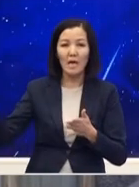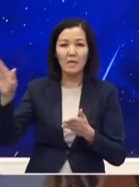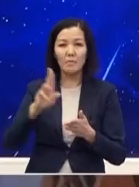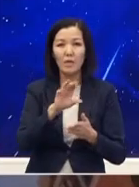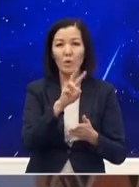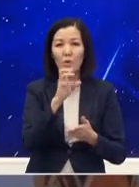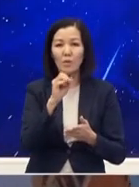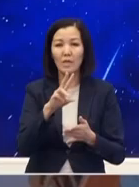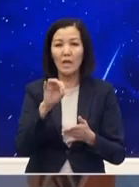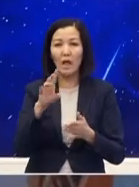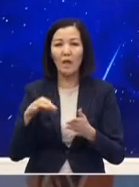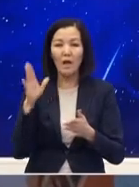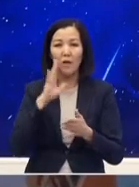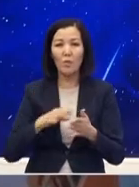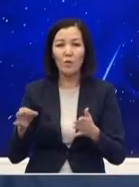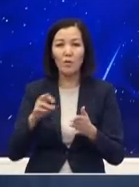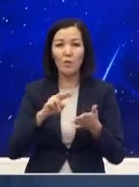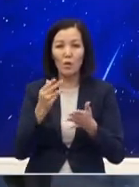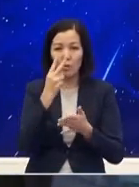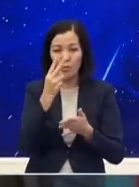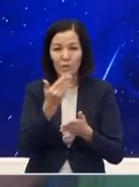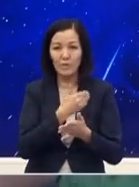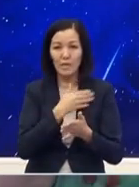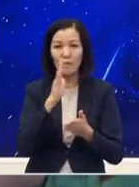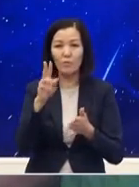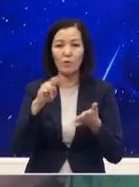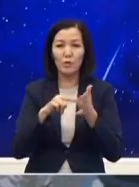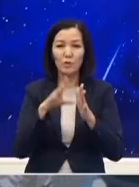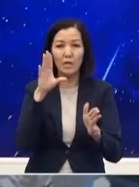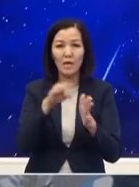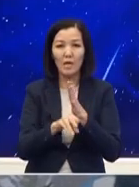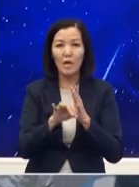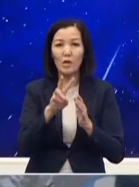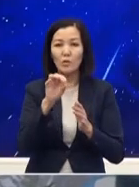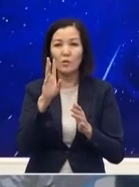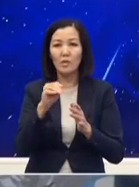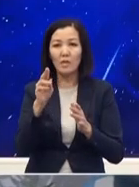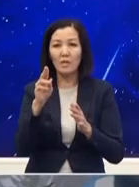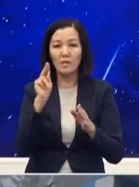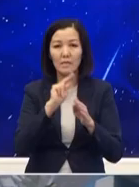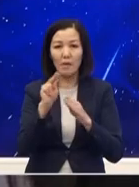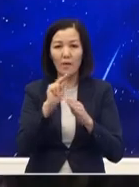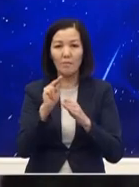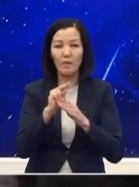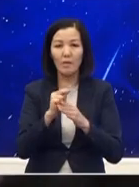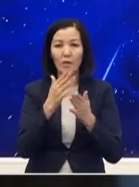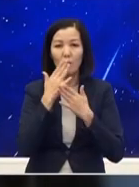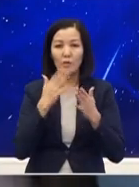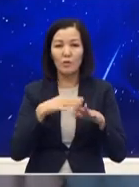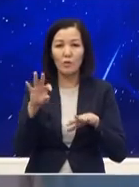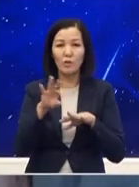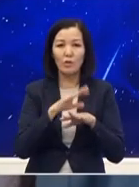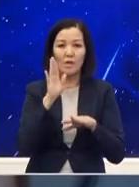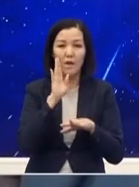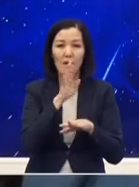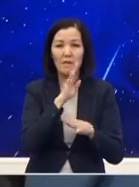сайды көргісі келеді. Болашақ жоспарына енгізіп қойған. Қазір ол Жүргенов академиясында дәріс береді. Сүйікті жар, аяулы